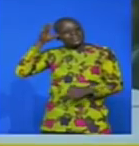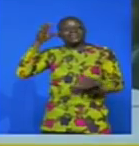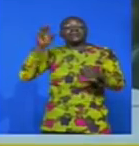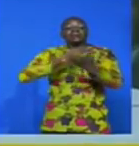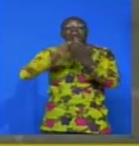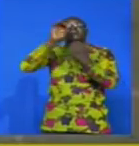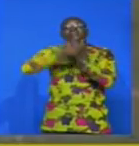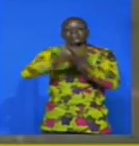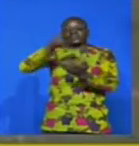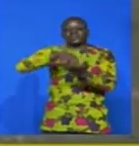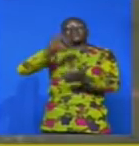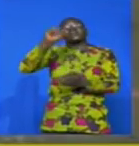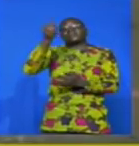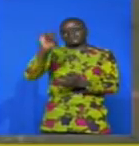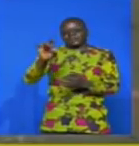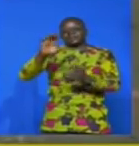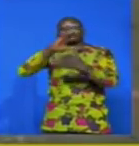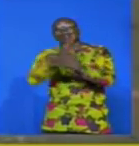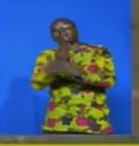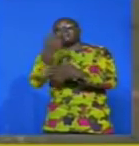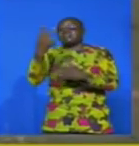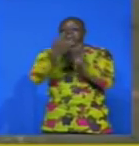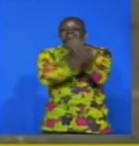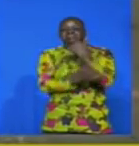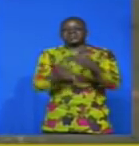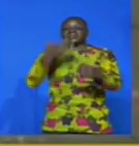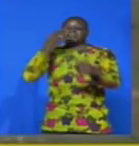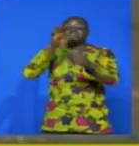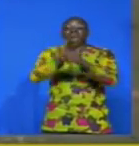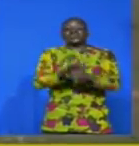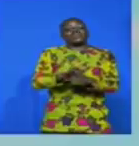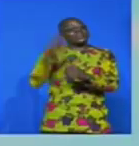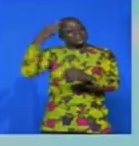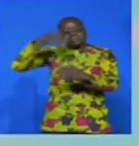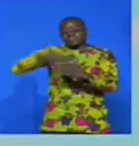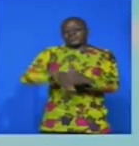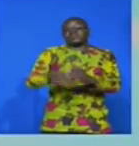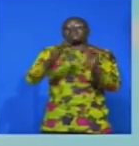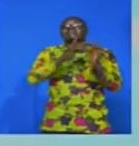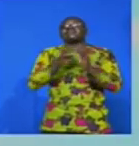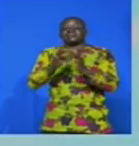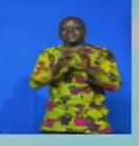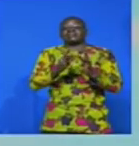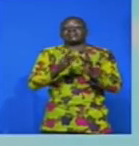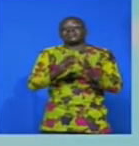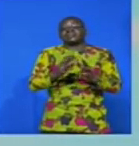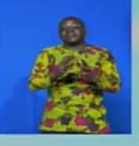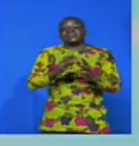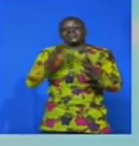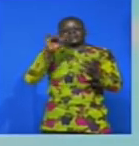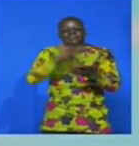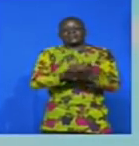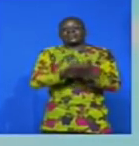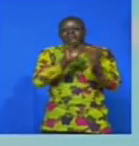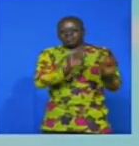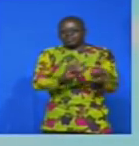les relations bilatérales entre les deux pays promettent un approfondissement de liens. C'est une opération menée dans la